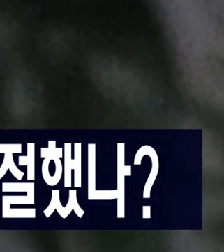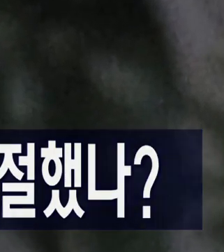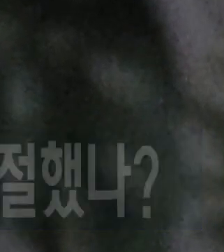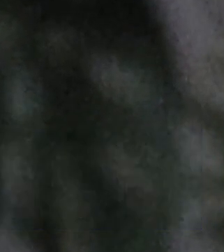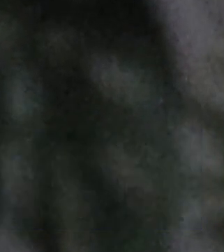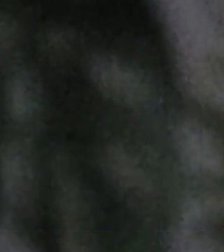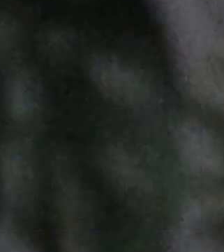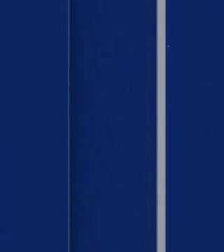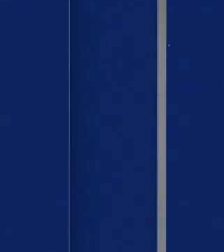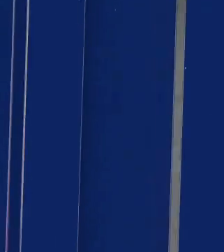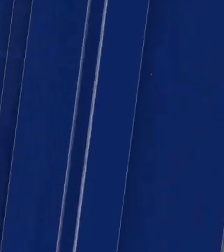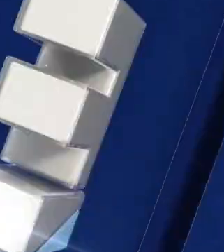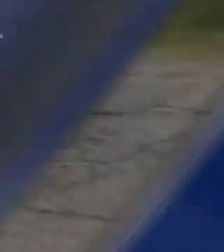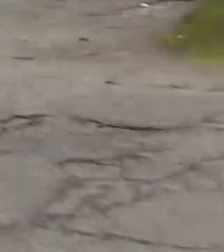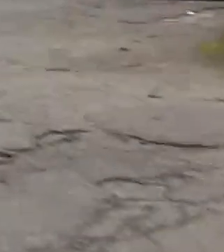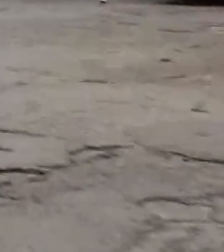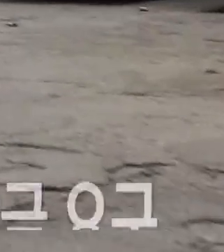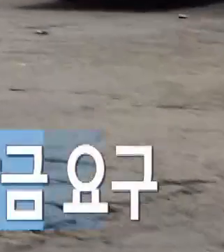지적이 나오고 있습니다.